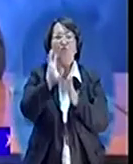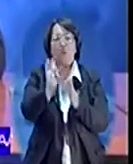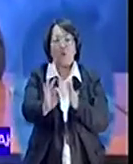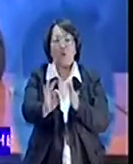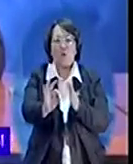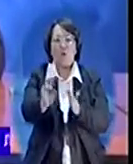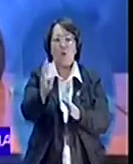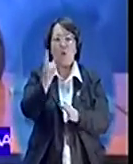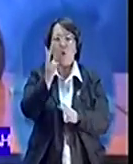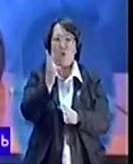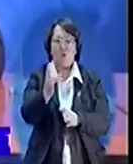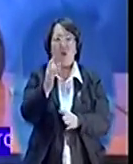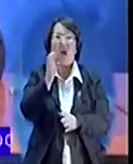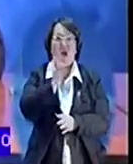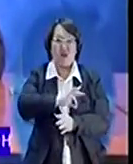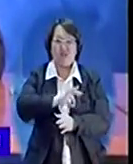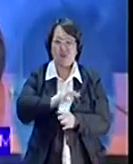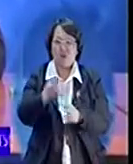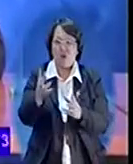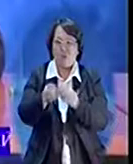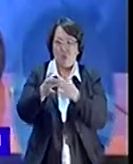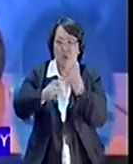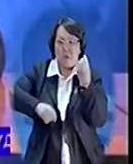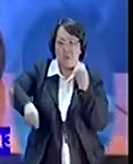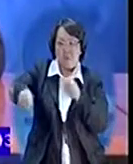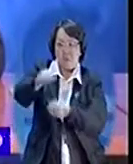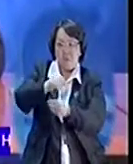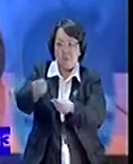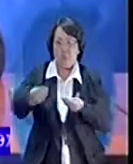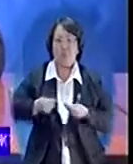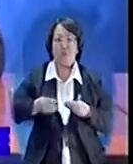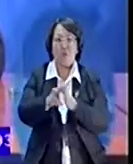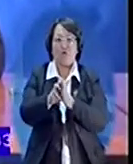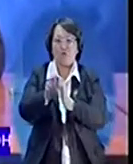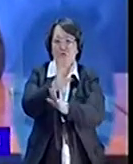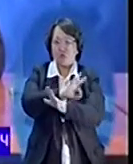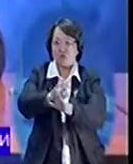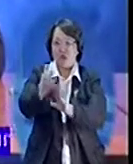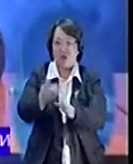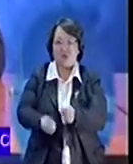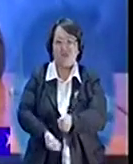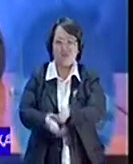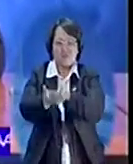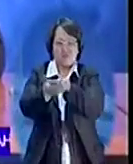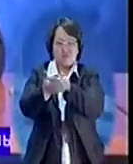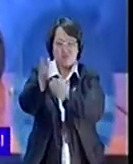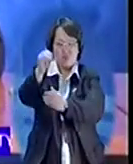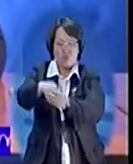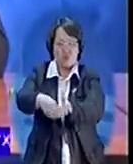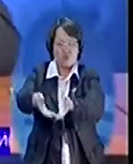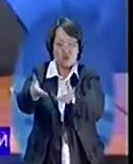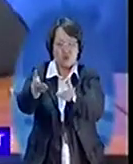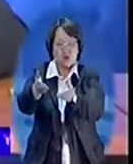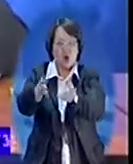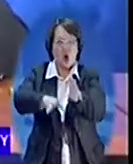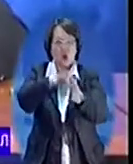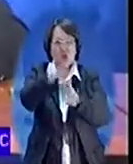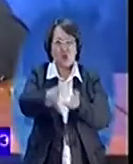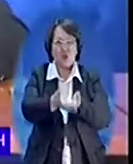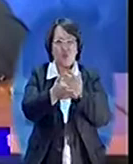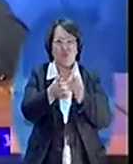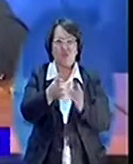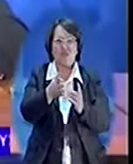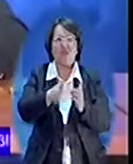ашигтай төсөлд өгөөд явах ёстой. Эргээд зээлээ төлөх хэмжээний нэг хэсэг төсөлд, нөгөө төхөр нь хөвгөл дэмцсэн дэд бүтцтэй. Гэхдээ өөрийнхөө